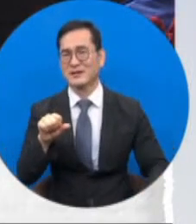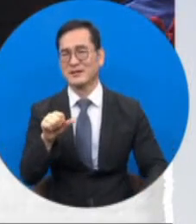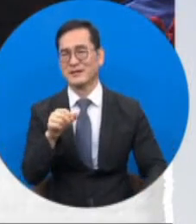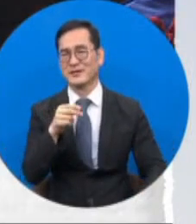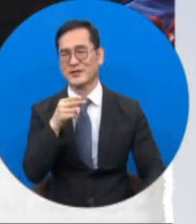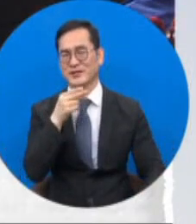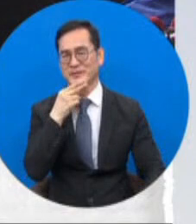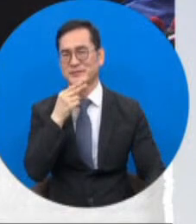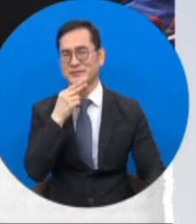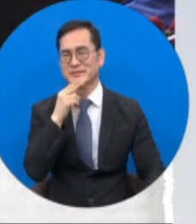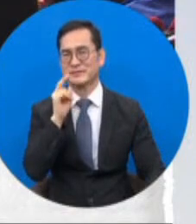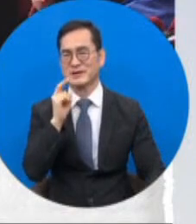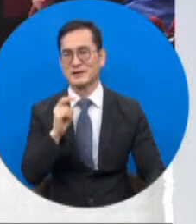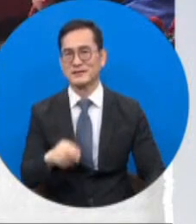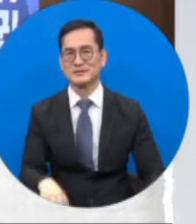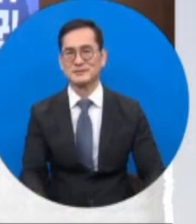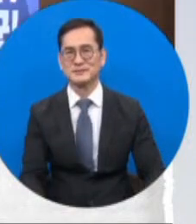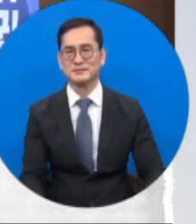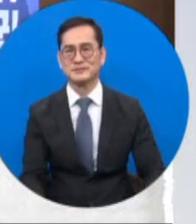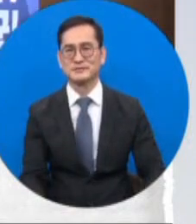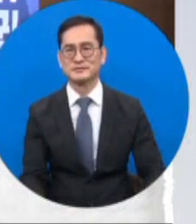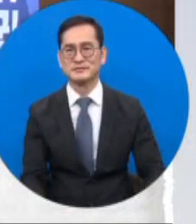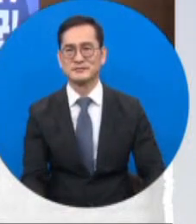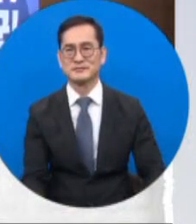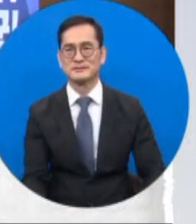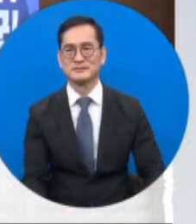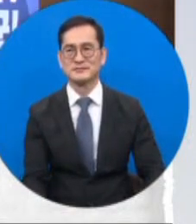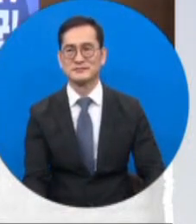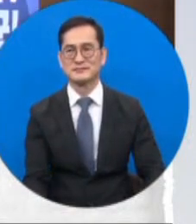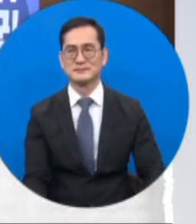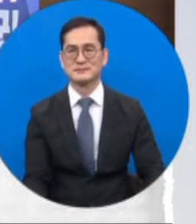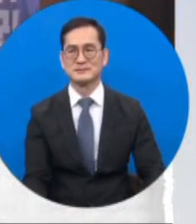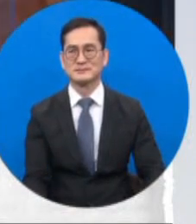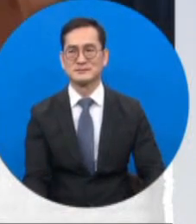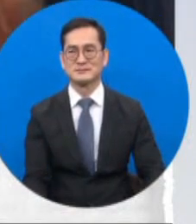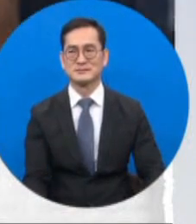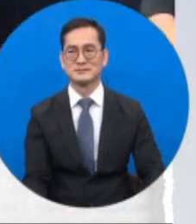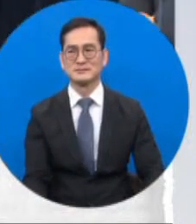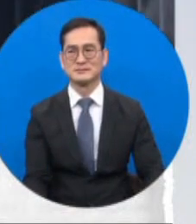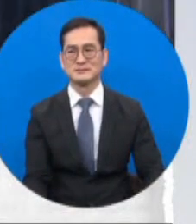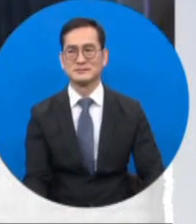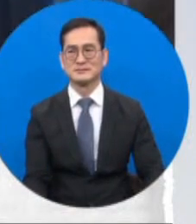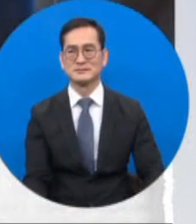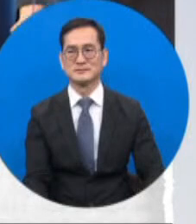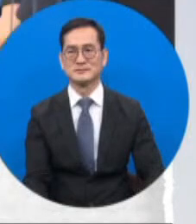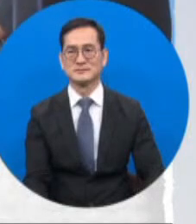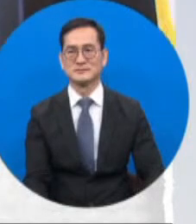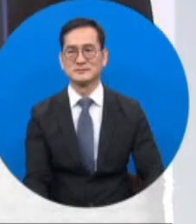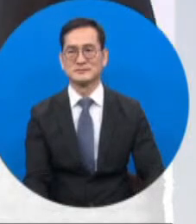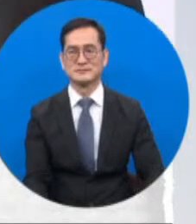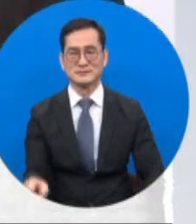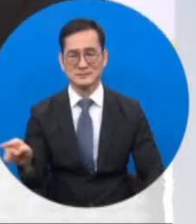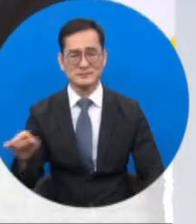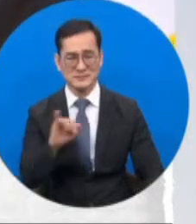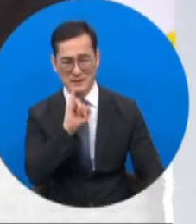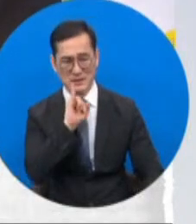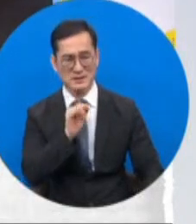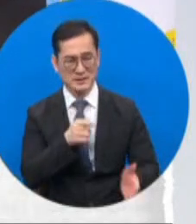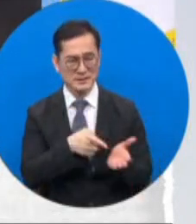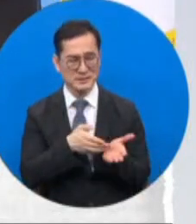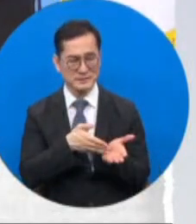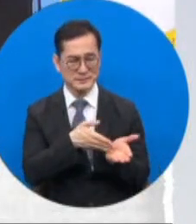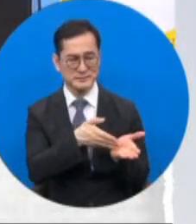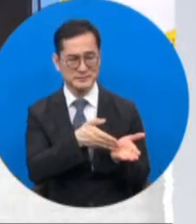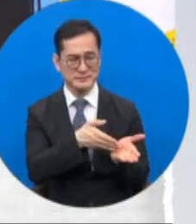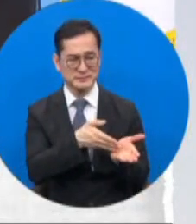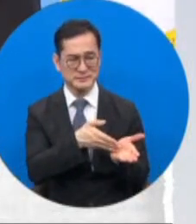때문에 물러났던 것이죠. 박 위원장이 이 발언에 대해서 자신의 개혁 의지를 관철하기 위해서는 현재 스스로도 밝히고